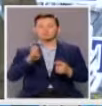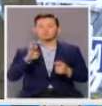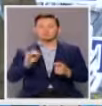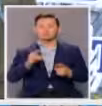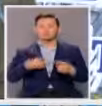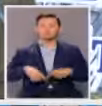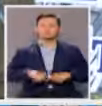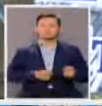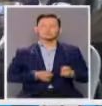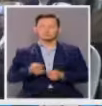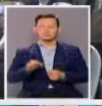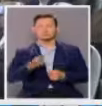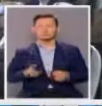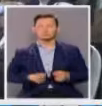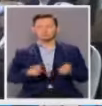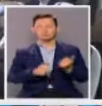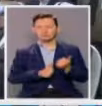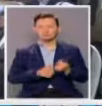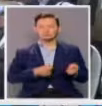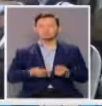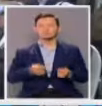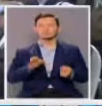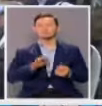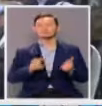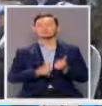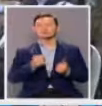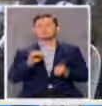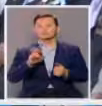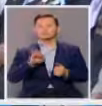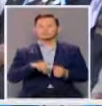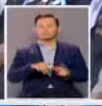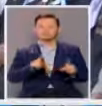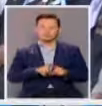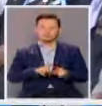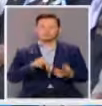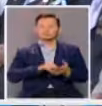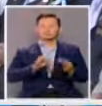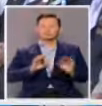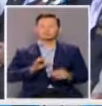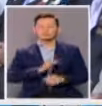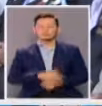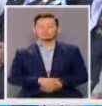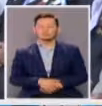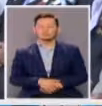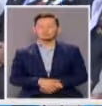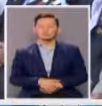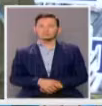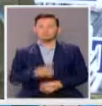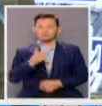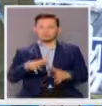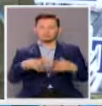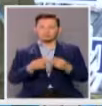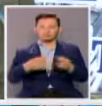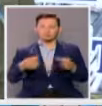акционерлік қоғамының басқарма төрағасының өндіріс жөніндегі орынбасары Айболат Ғабдуллин де ерекше атап өтті. Бір шаңырақтан